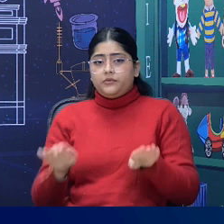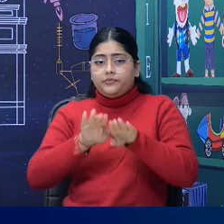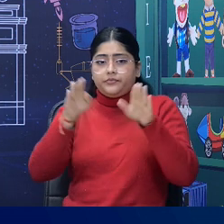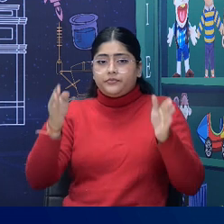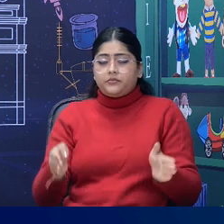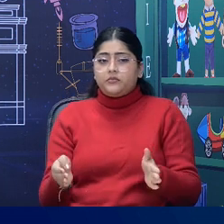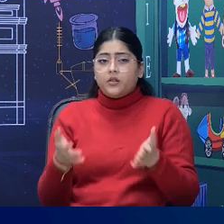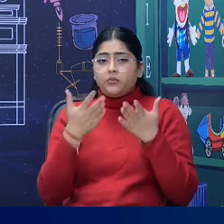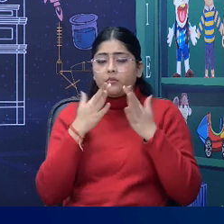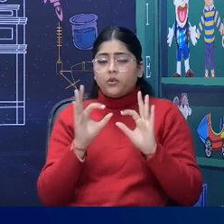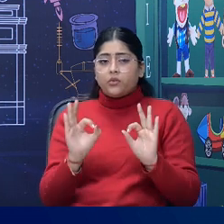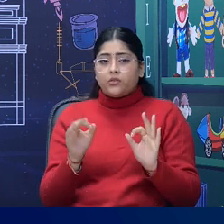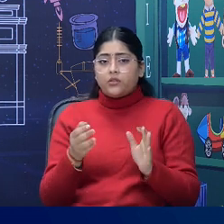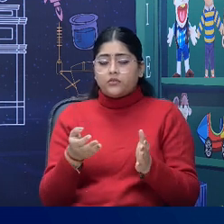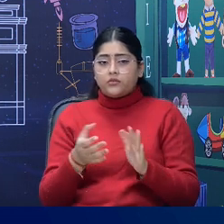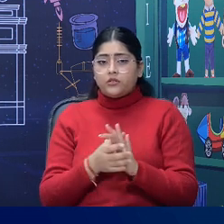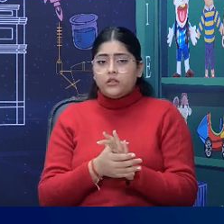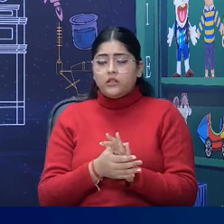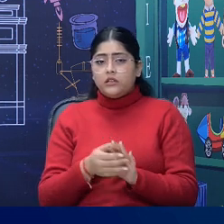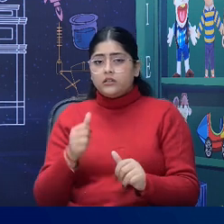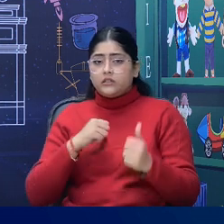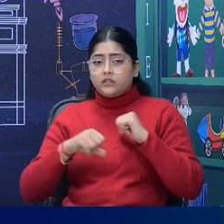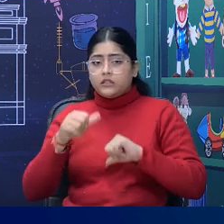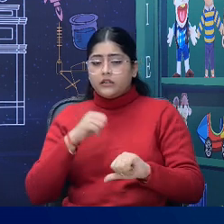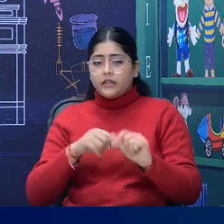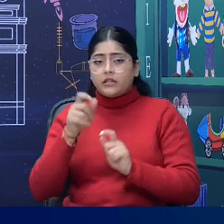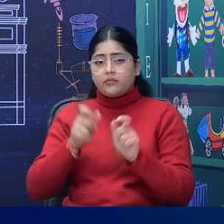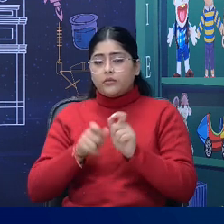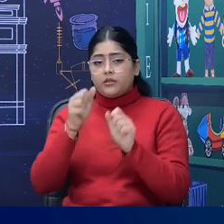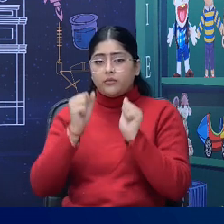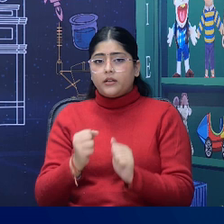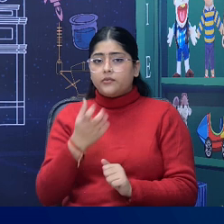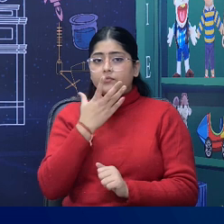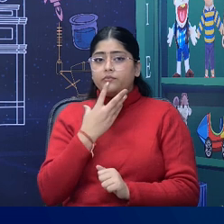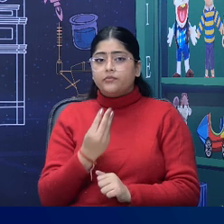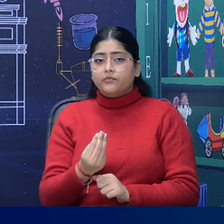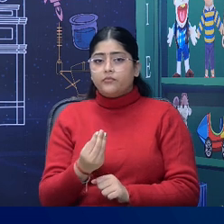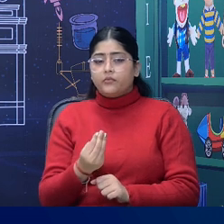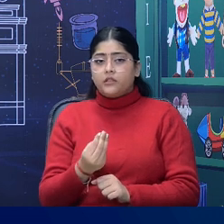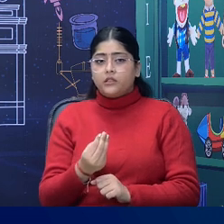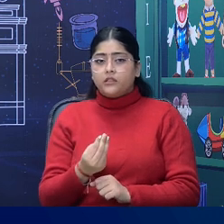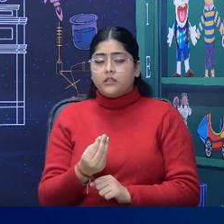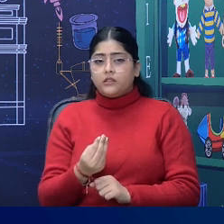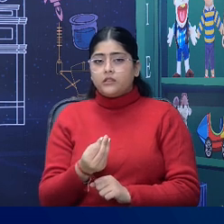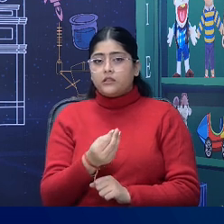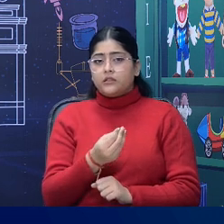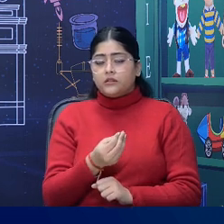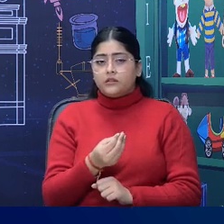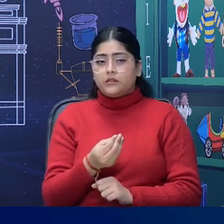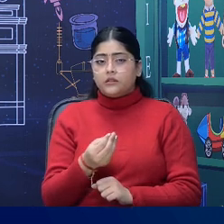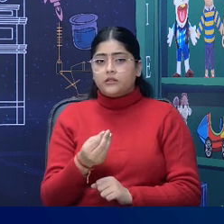सुंदर रेशमी वस्त्रों में सजे एक भव्य पुरुष बैठे हैं हम लंबी द दाढ़ी है और पीठ पर लह लहा